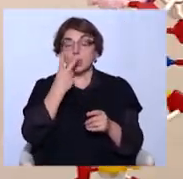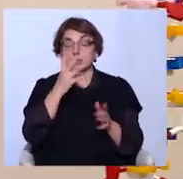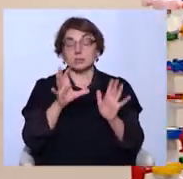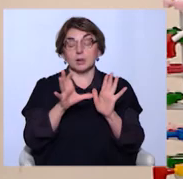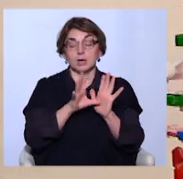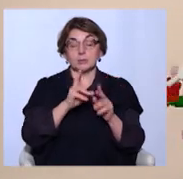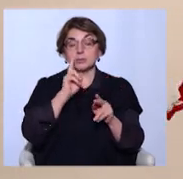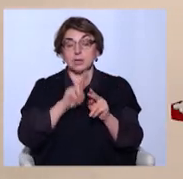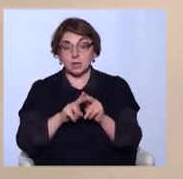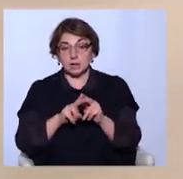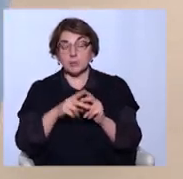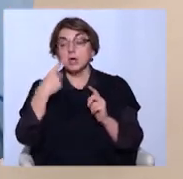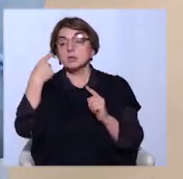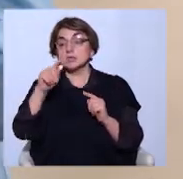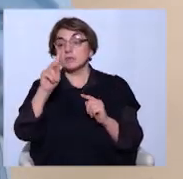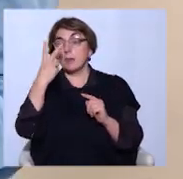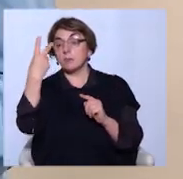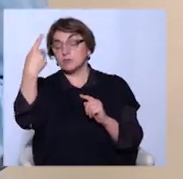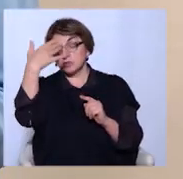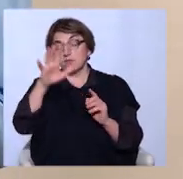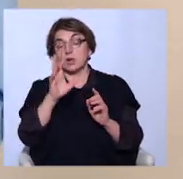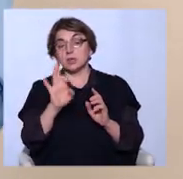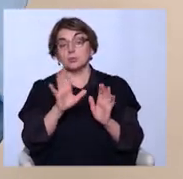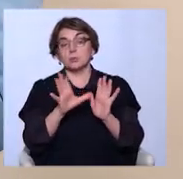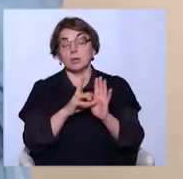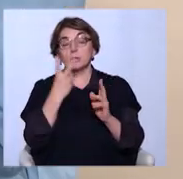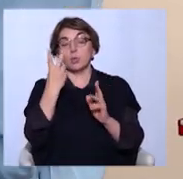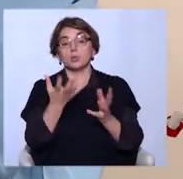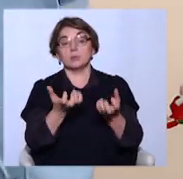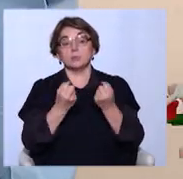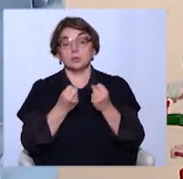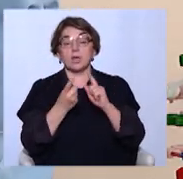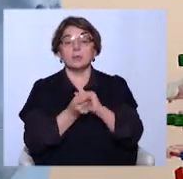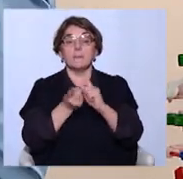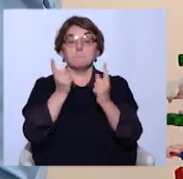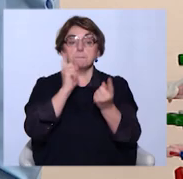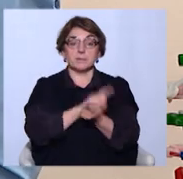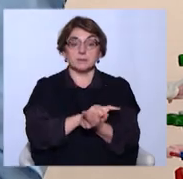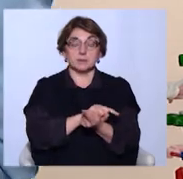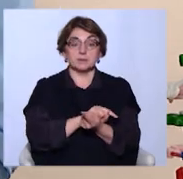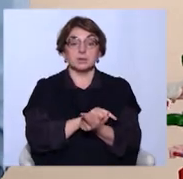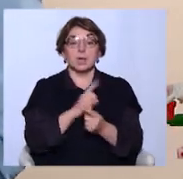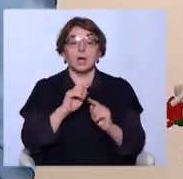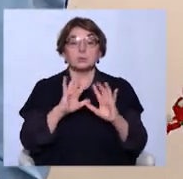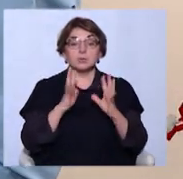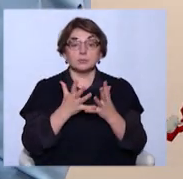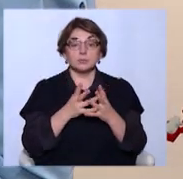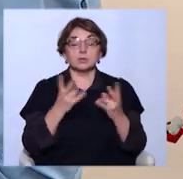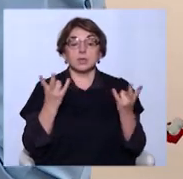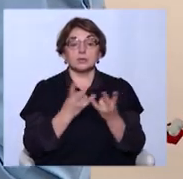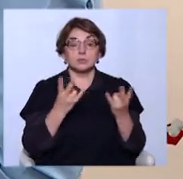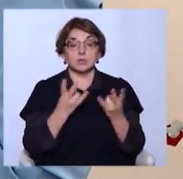ელემენტმა დაკარგა ორი ელექტრონი, მეორემაც ორი უნდა მიიერთოს. ან პირიქით გავათანაბროთ. ამ